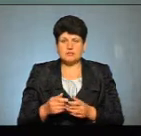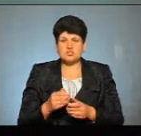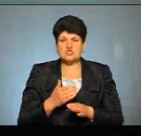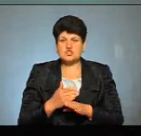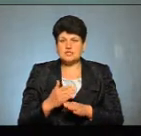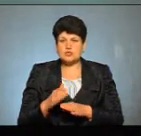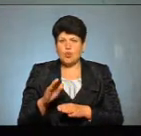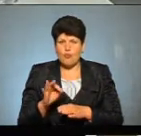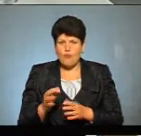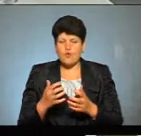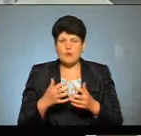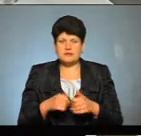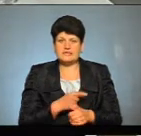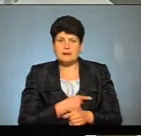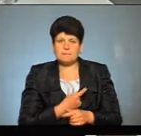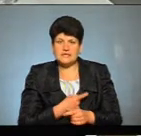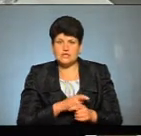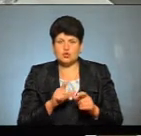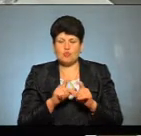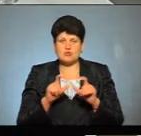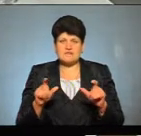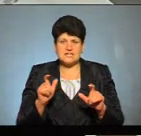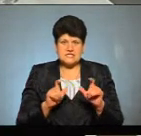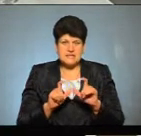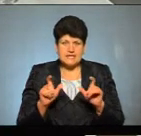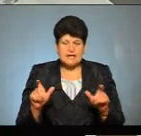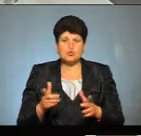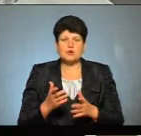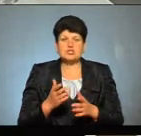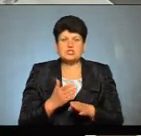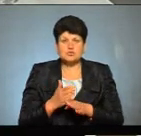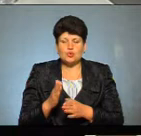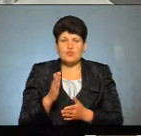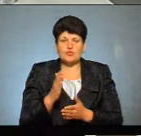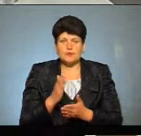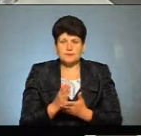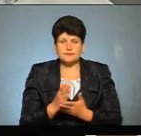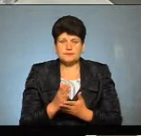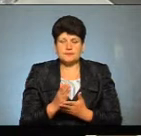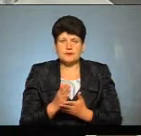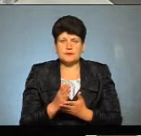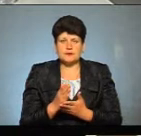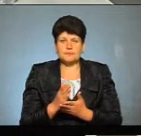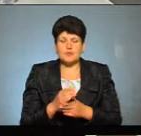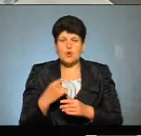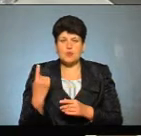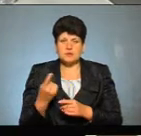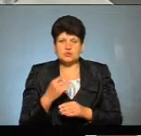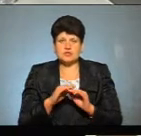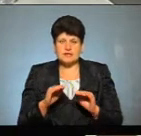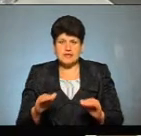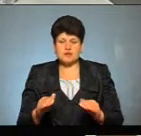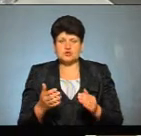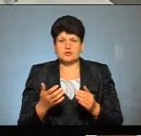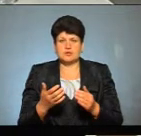частково обладнанням медичного університету, частково обладнанням обласної дитячої лікарні, і